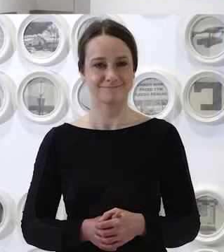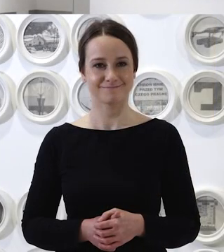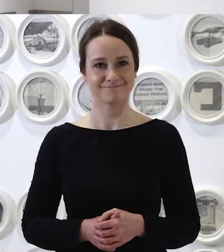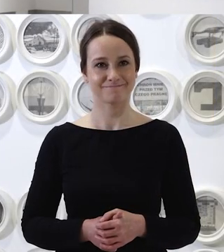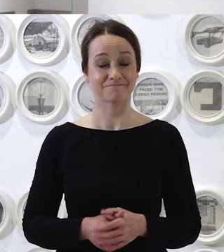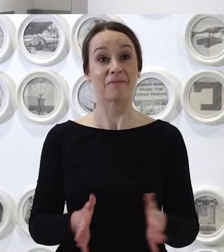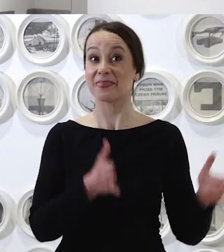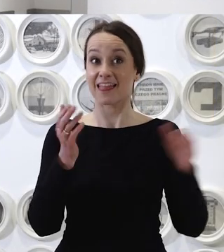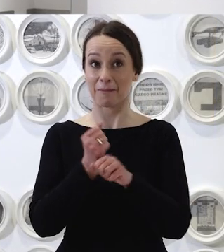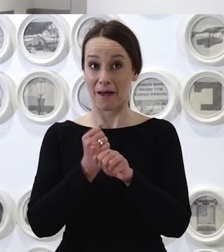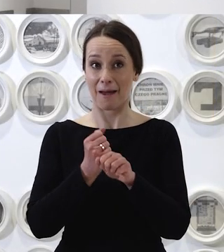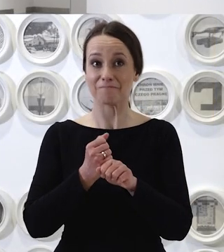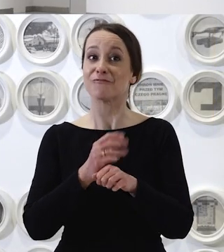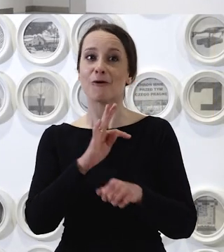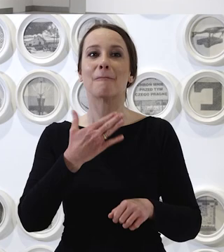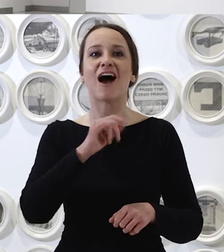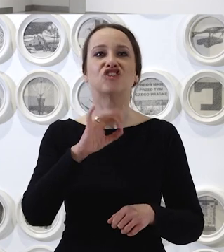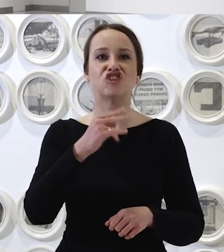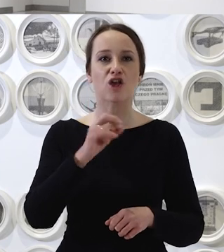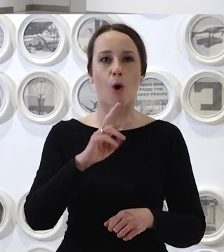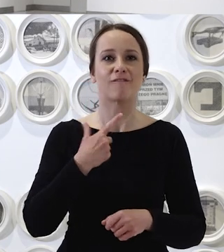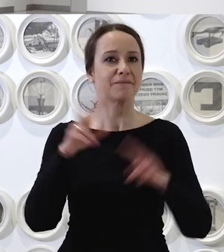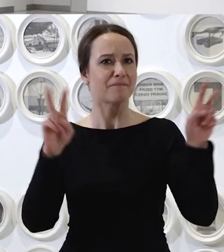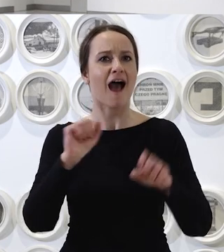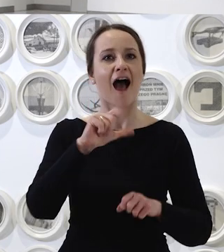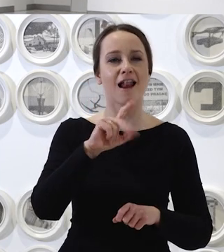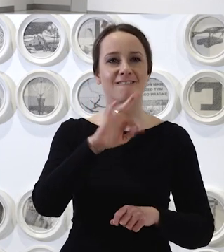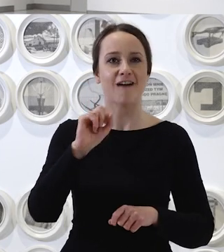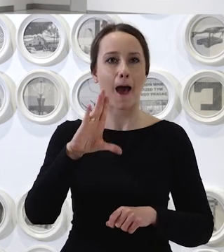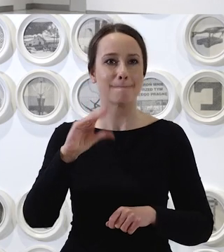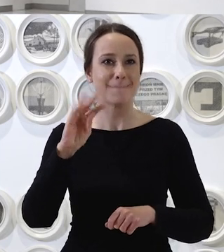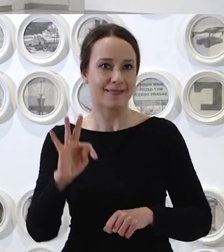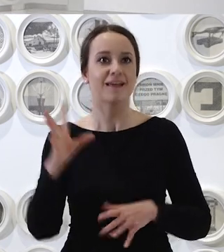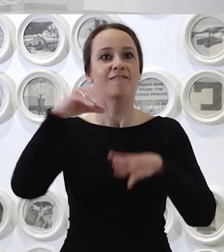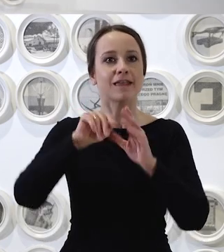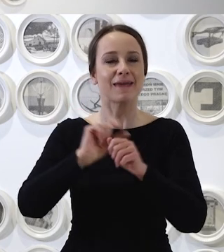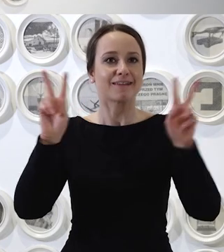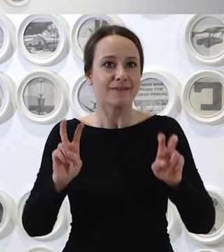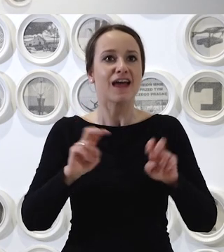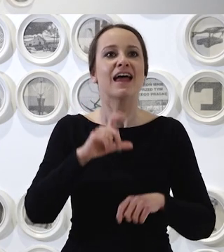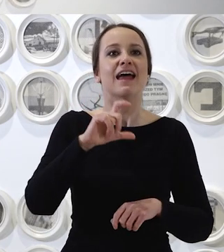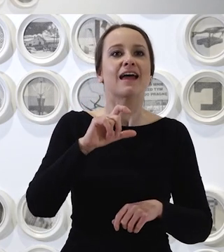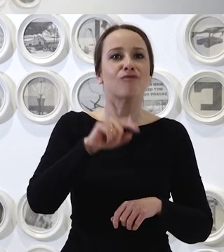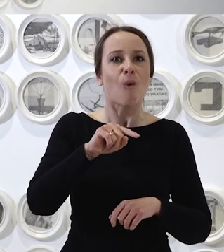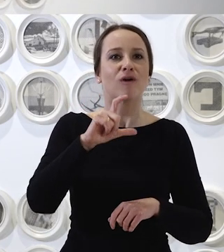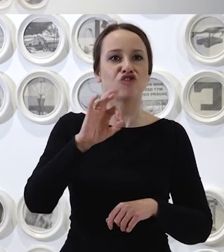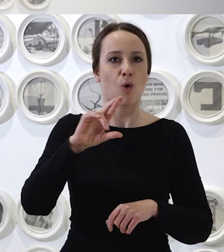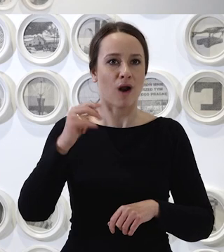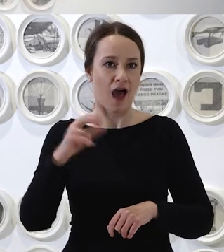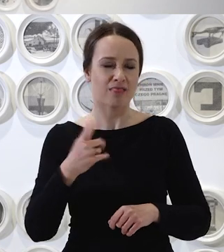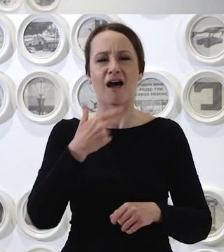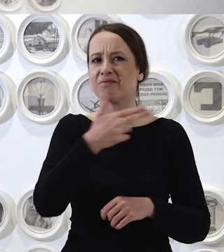kolejna praca maciejewskiego pod tytułem alfabet zawiera cytaty ścierana na temat